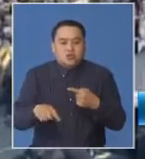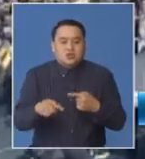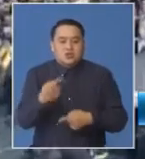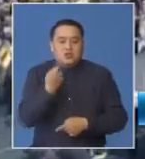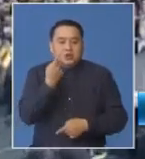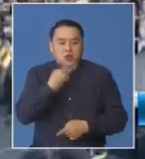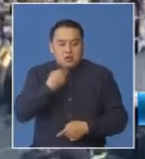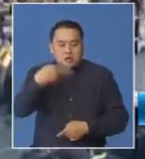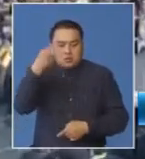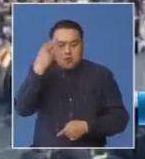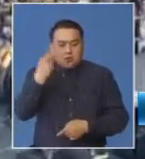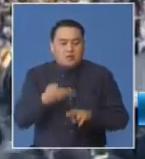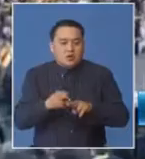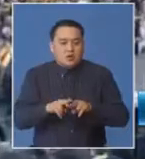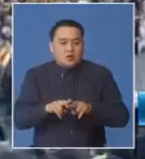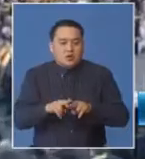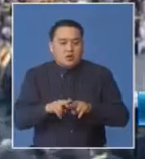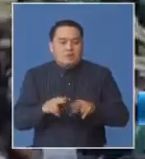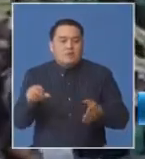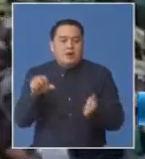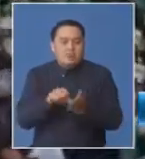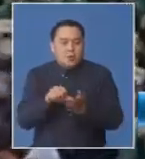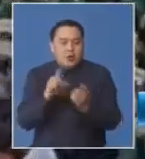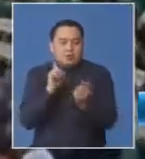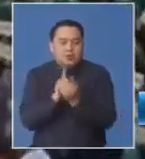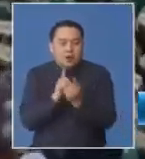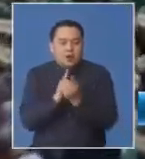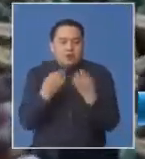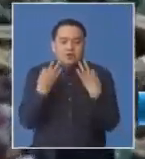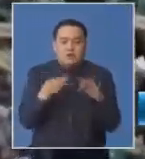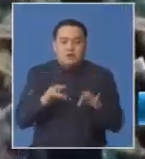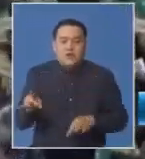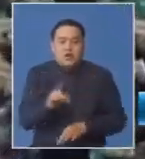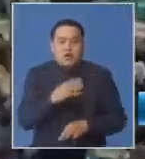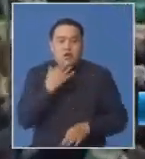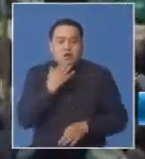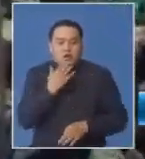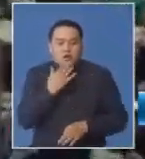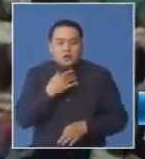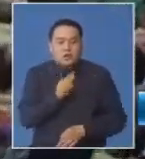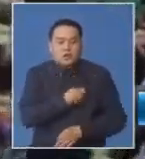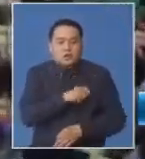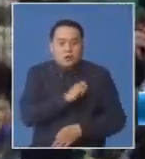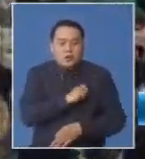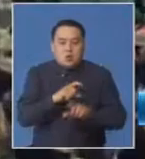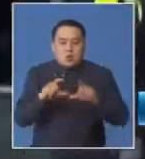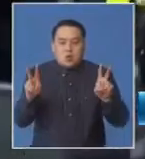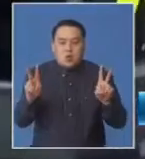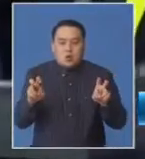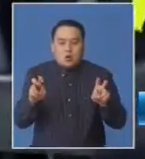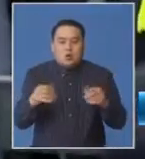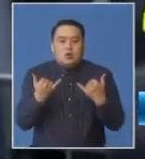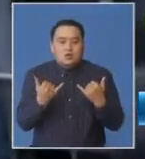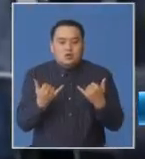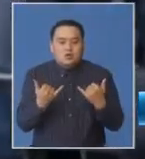был организован ведущей общественной организацией, выступающей за независимость региона, Национальной ассамблеей Каталонии под лозунгом «Республика